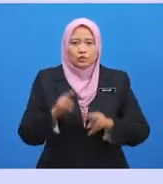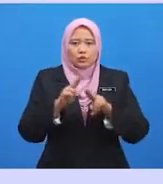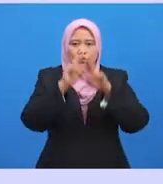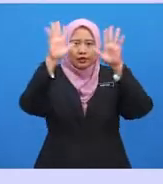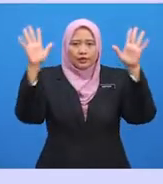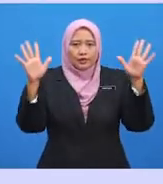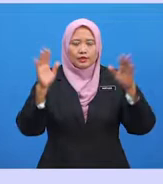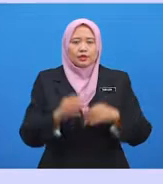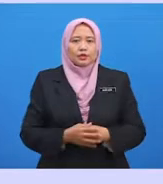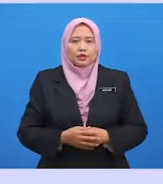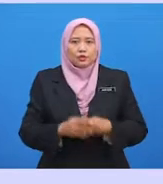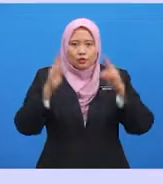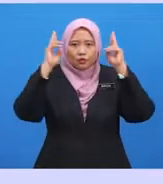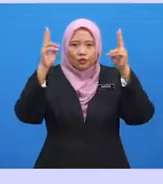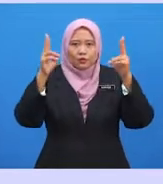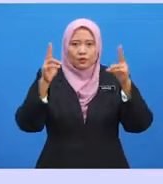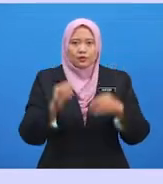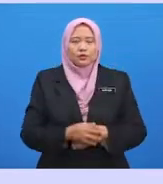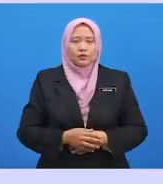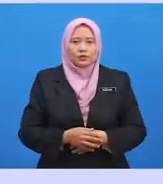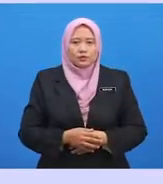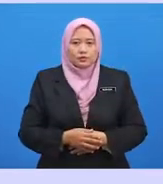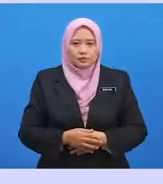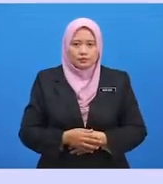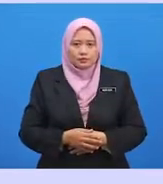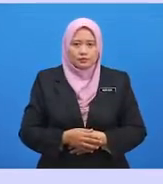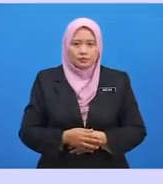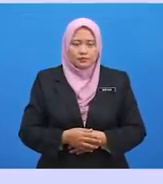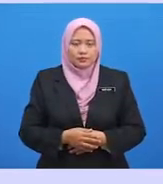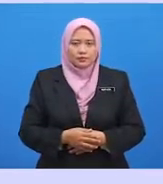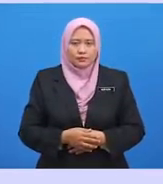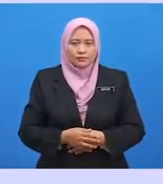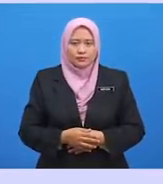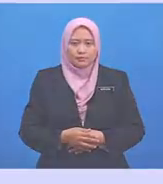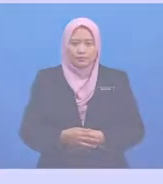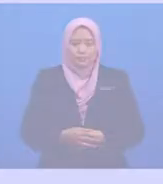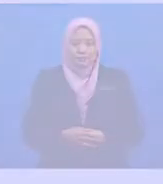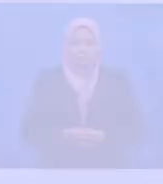bagi hadis wakaf makanya empatnya murid-murid